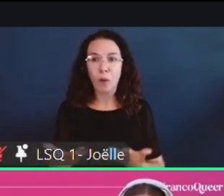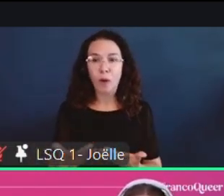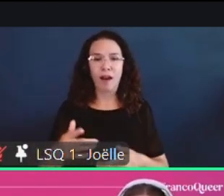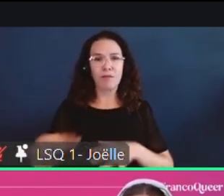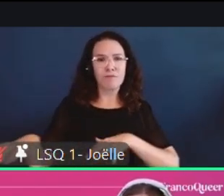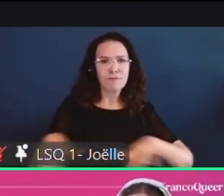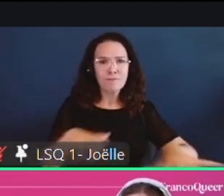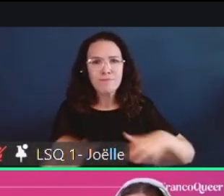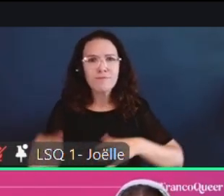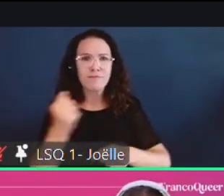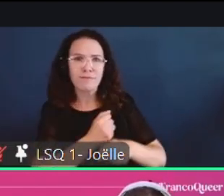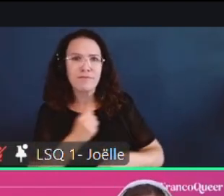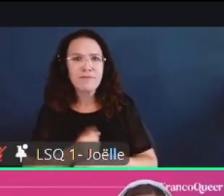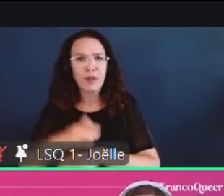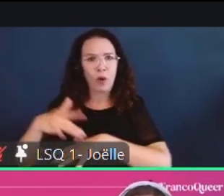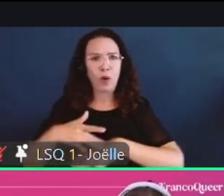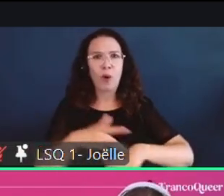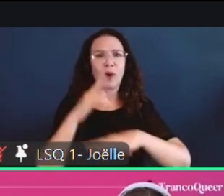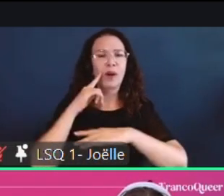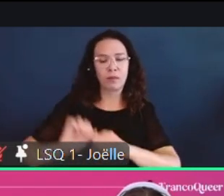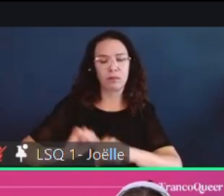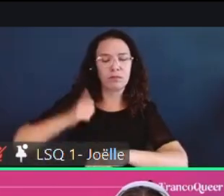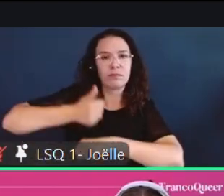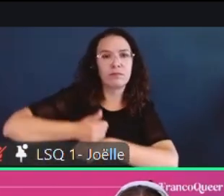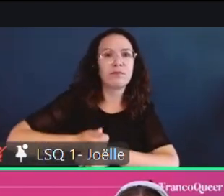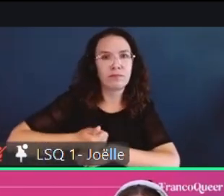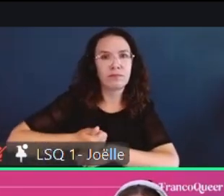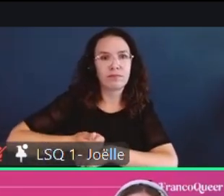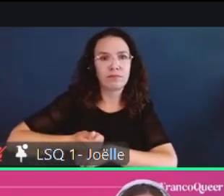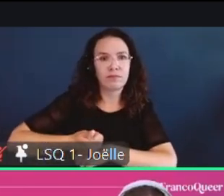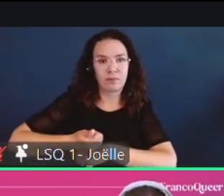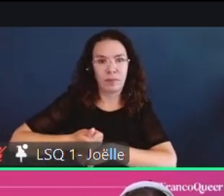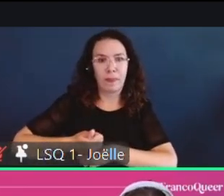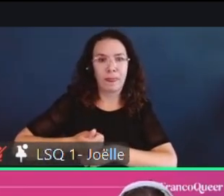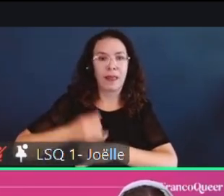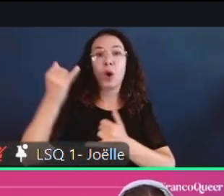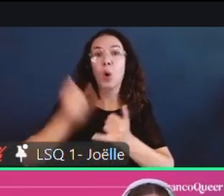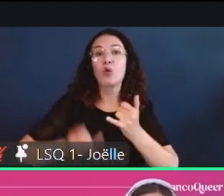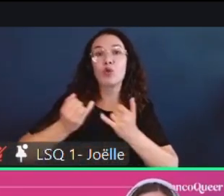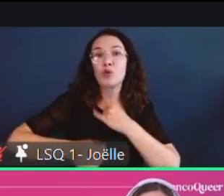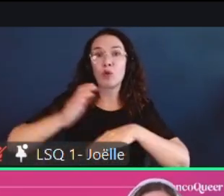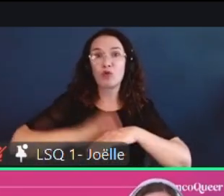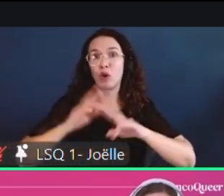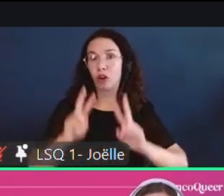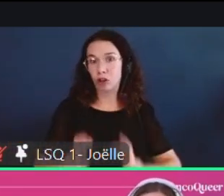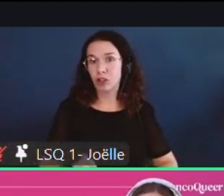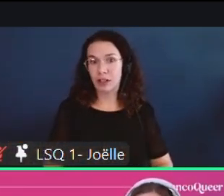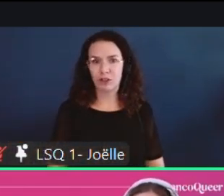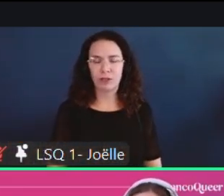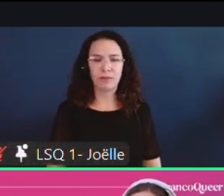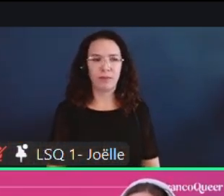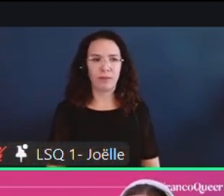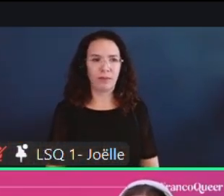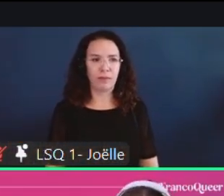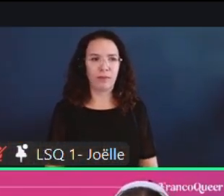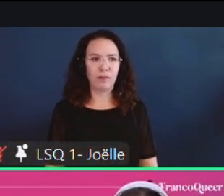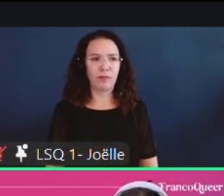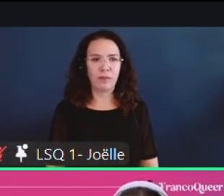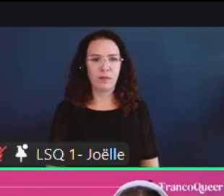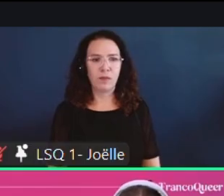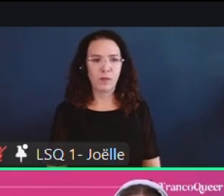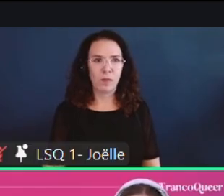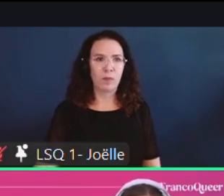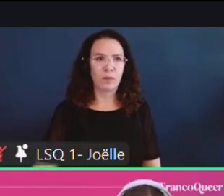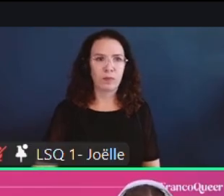pratiques, des actions concrètes pour mettre en œuvre les conclusions de cette recherche. On ne parlera